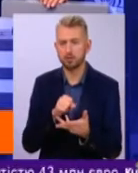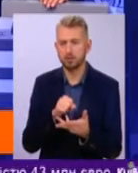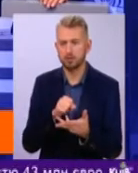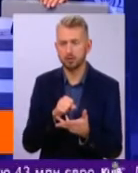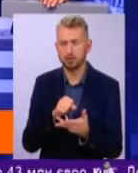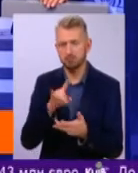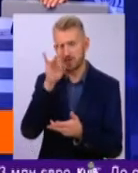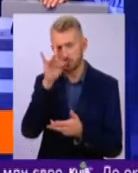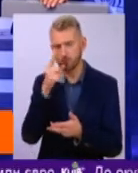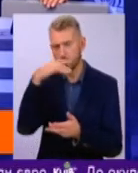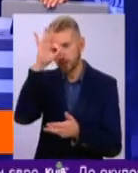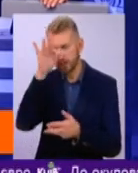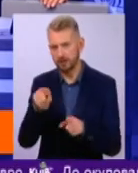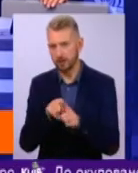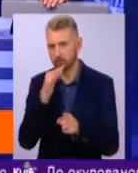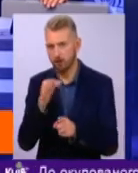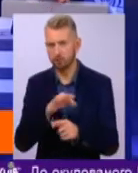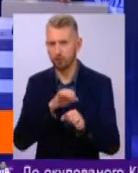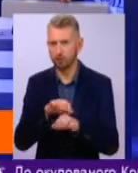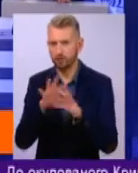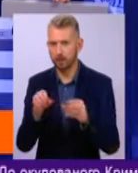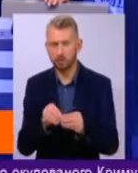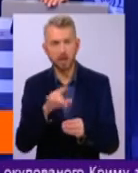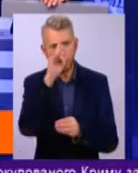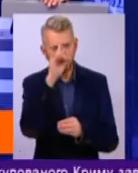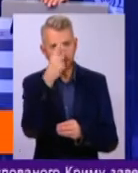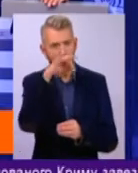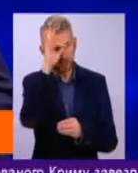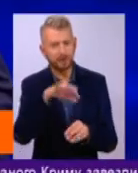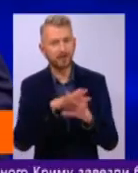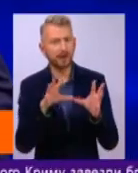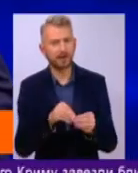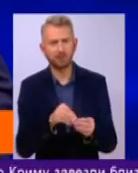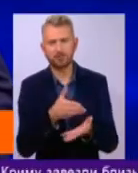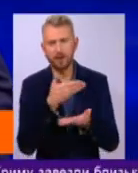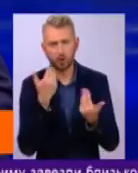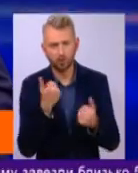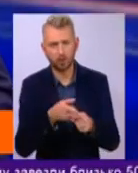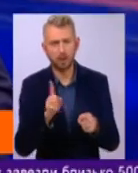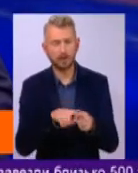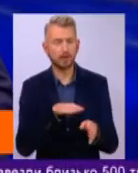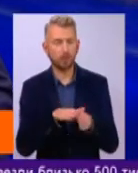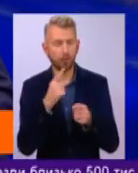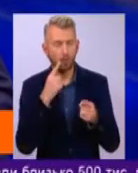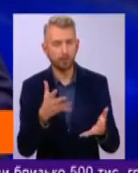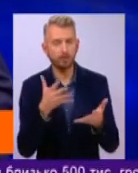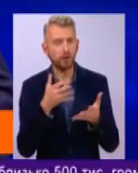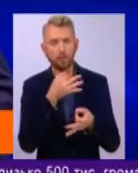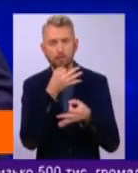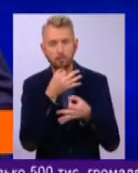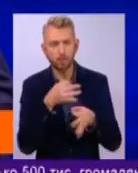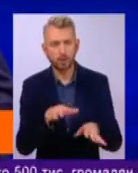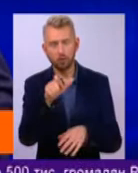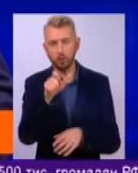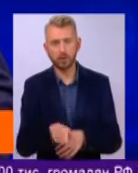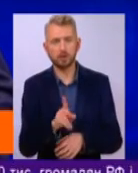іміджу поліції, скажімо так, правоохоронців взагалі. Іміджу поліції взагалі вже не існує. І це цілком очевидно будь-якої